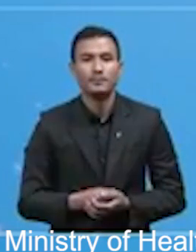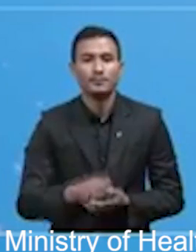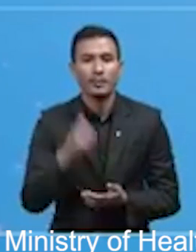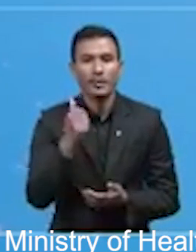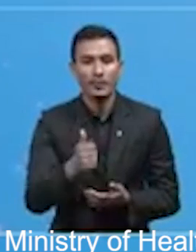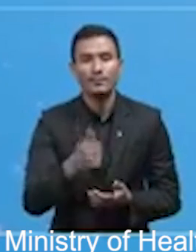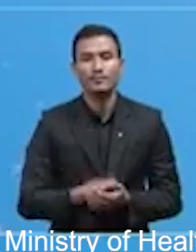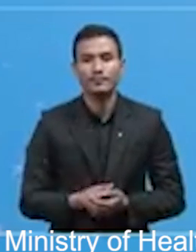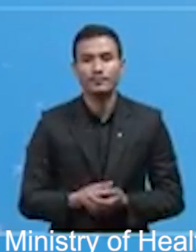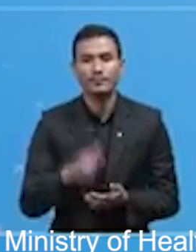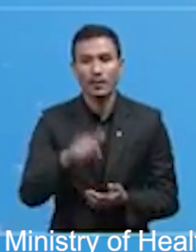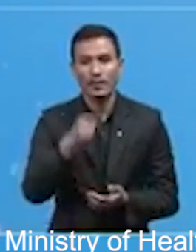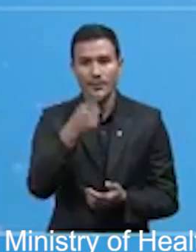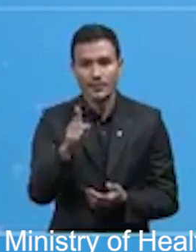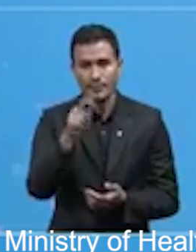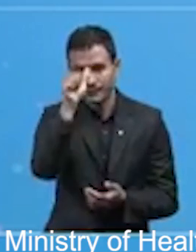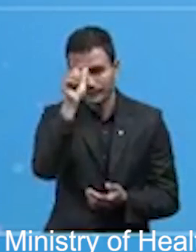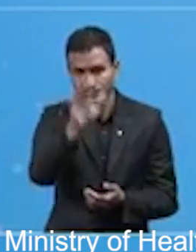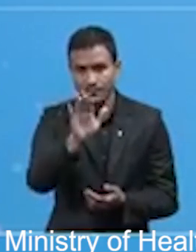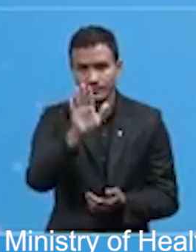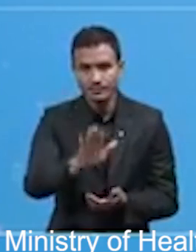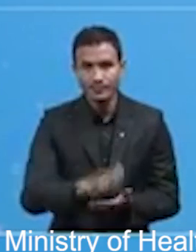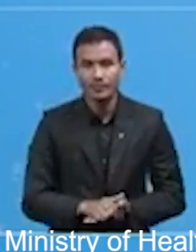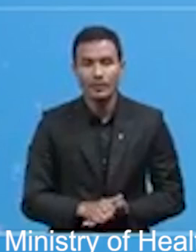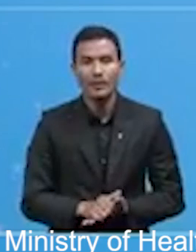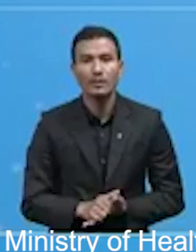अब यसपछि आज एउटा हाम्रो जानकारी पनि छ,